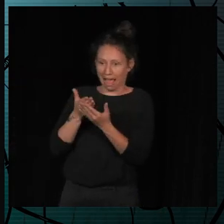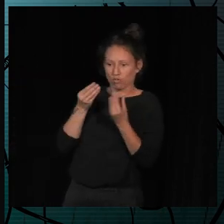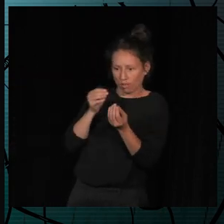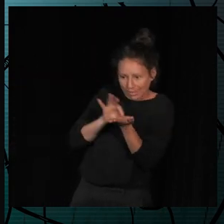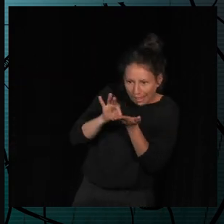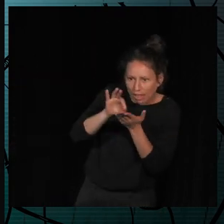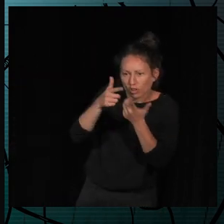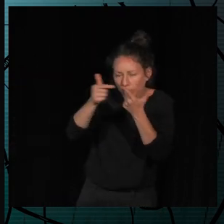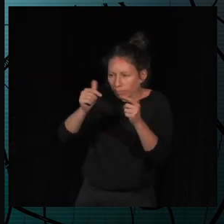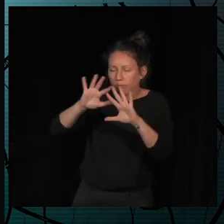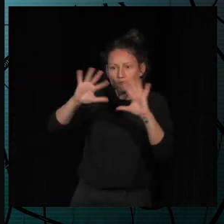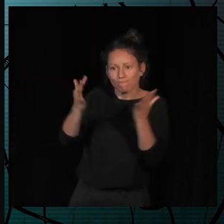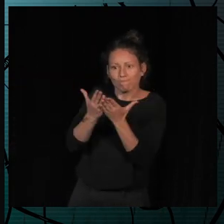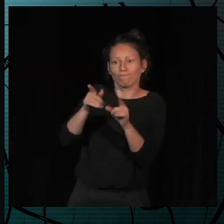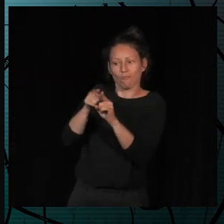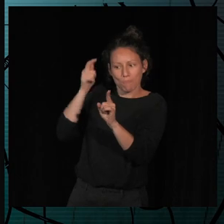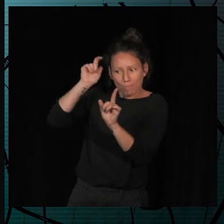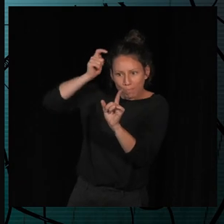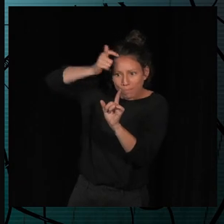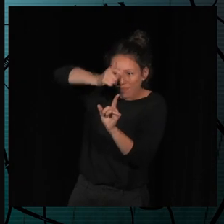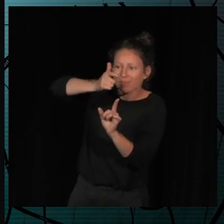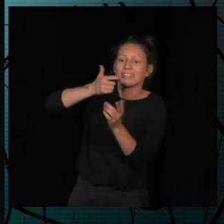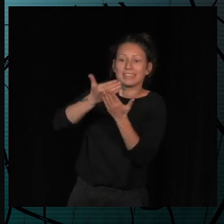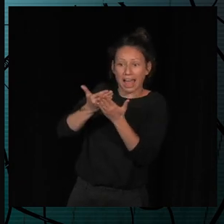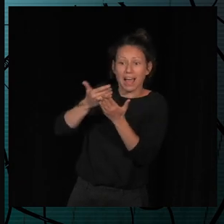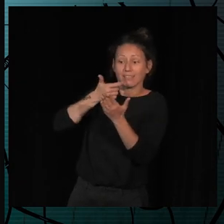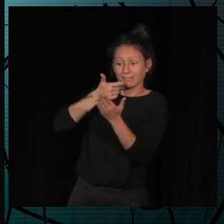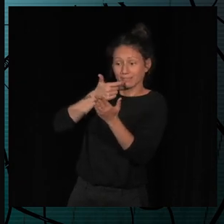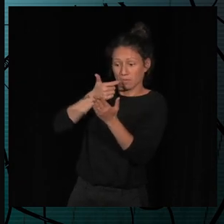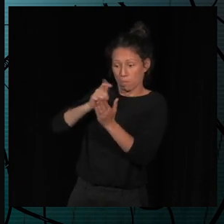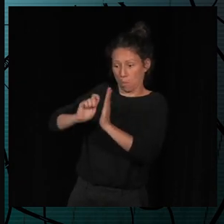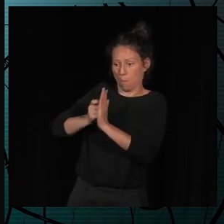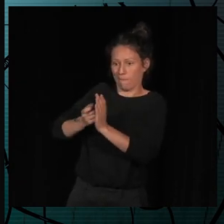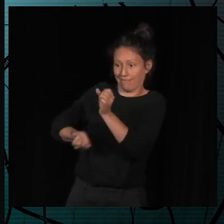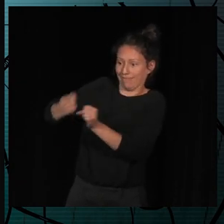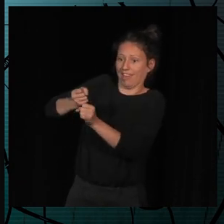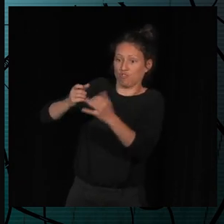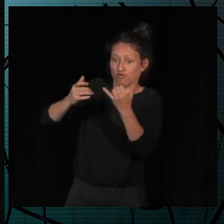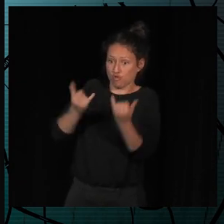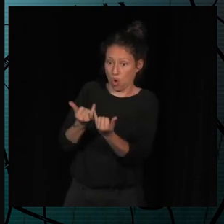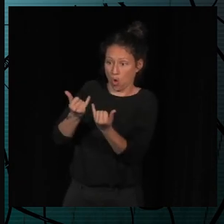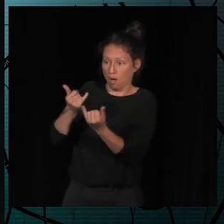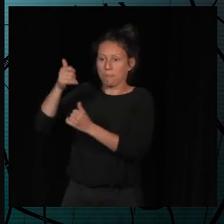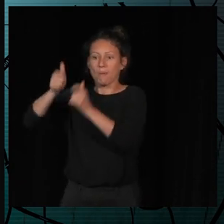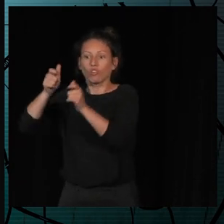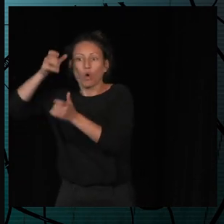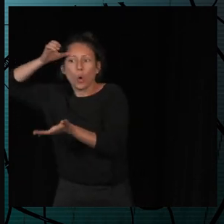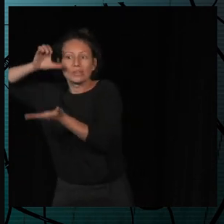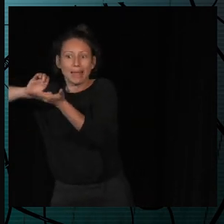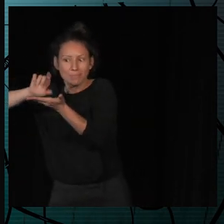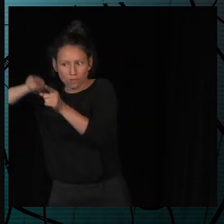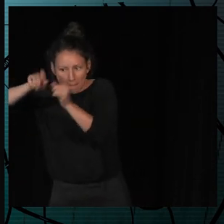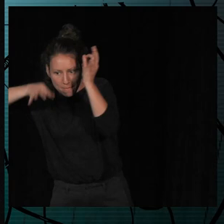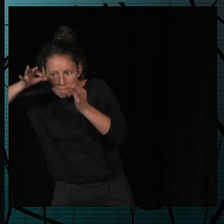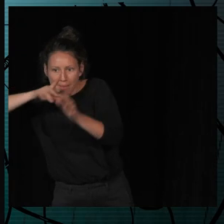cognitif soit exploité de la même manière veut pas dire que c'est le même impact mais ça a quand même un impact important c'est pour ça que dès qu'on pense